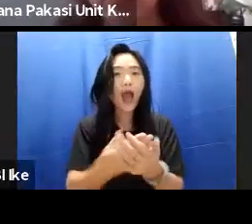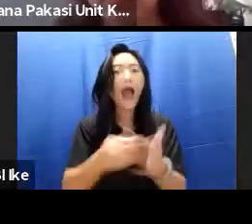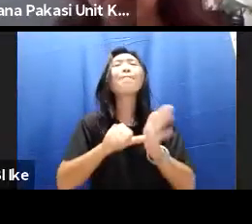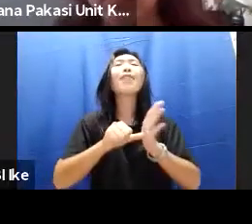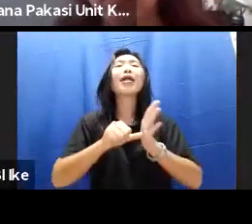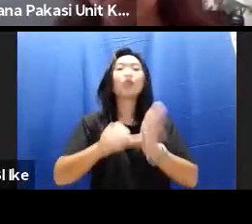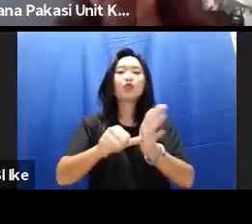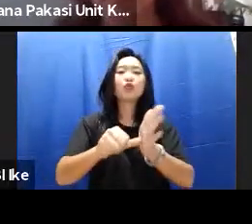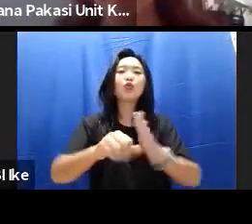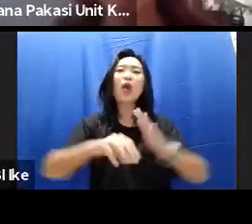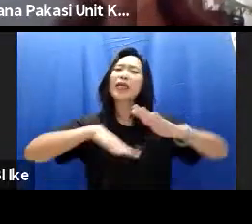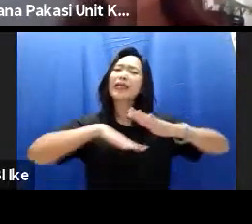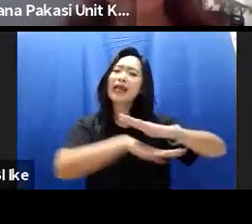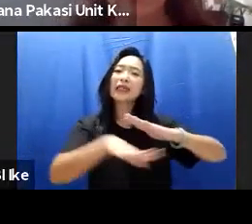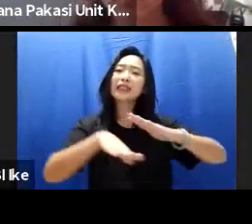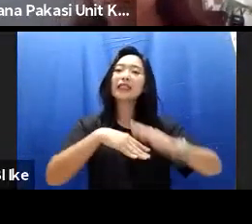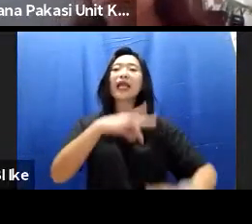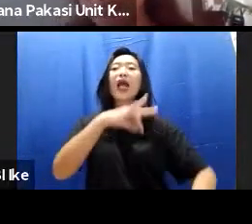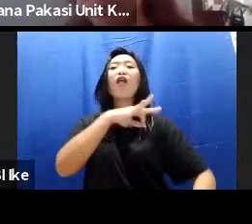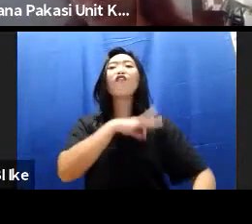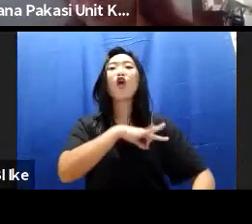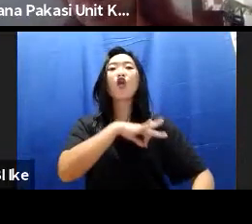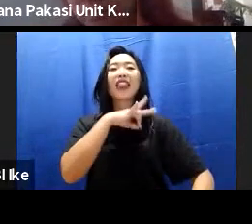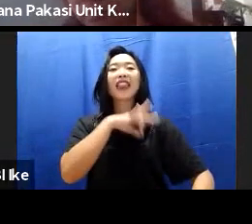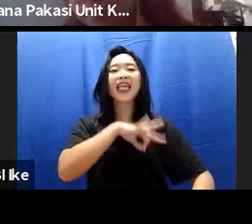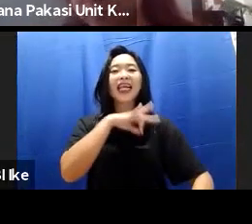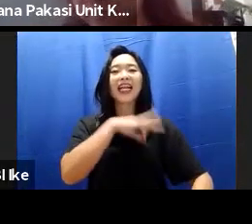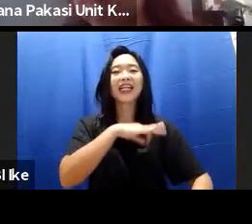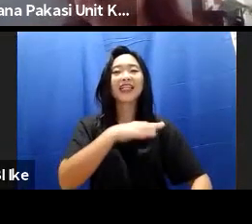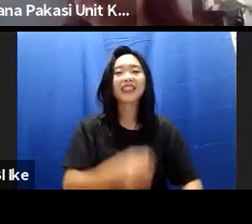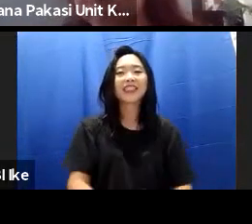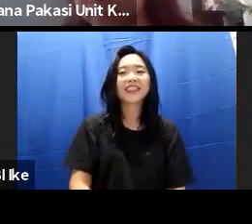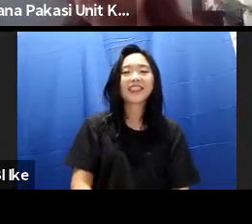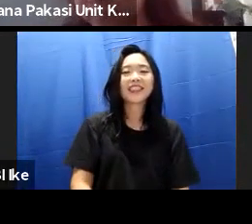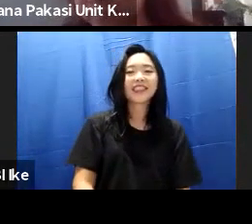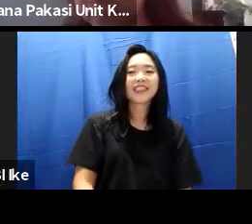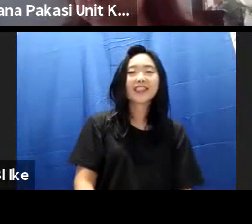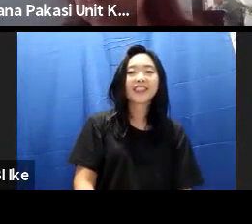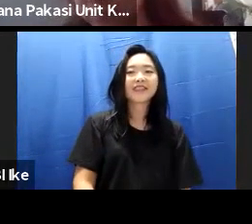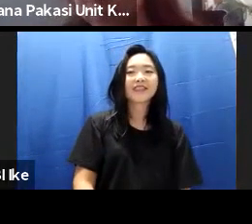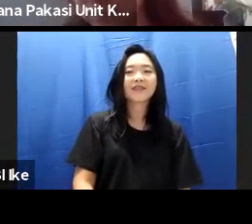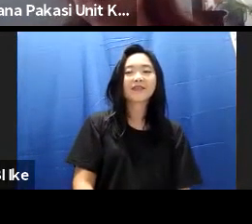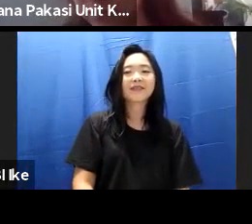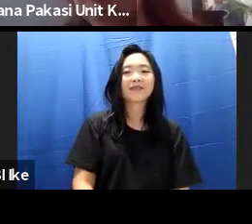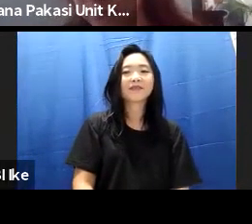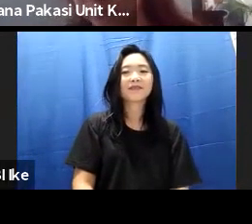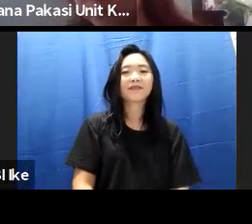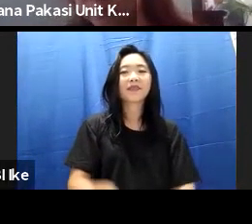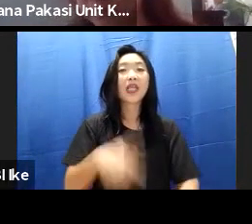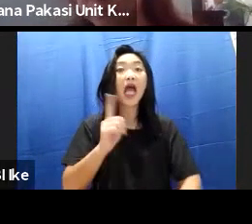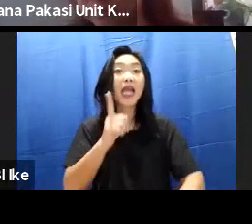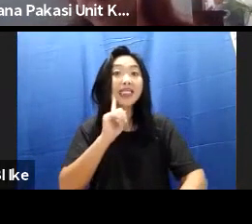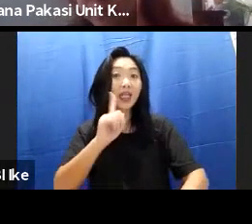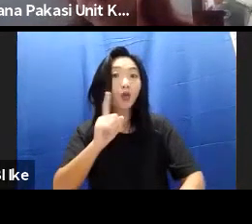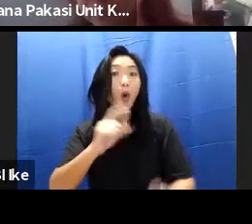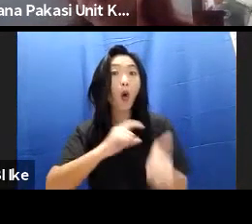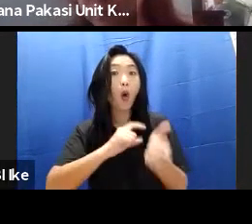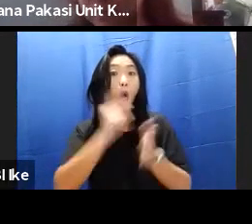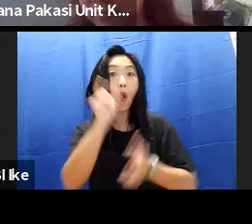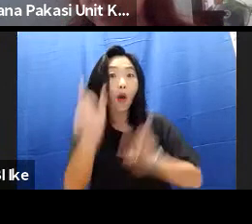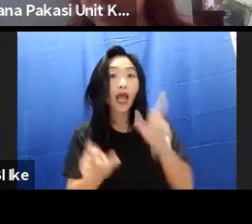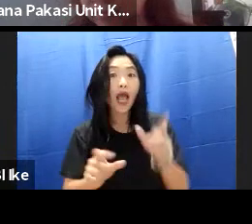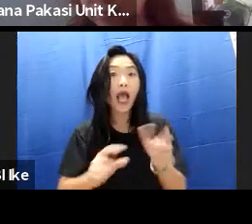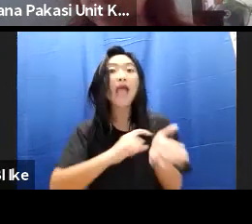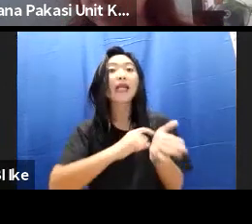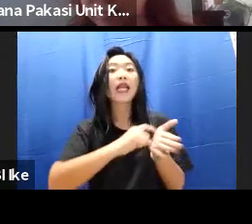ada Ibah, Zuriatun Thoyyibah. Beliau ini teman lama saya. Jadi sebenarnya ini reunian kita